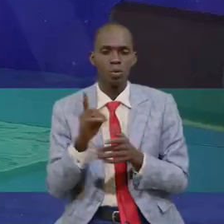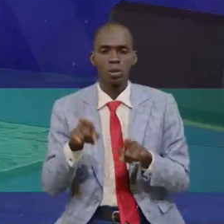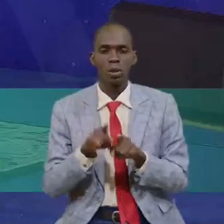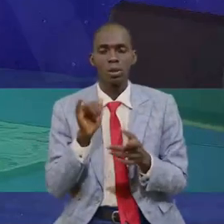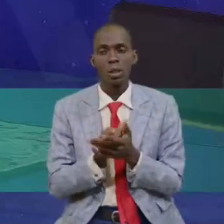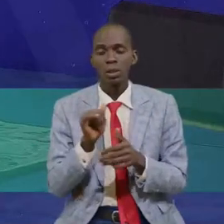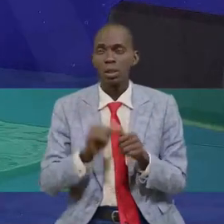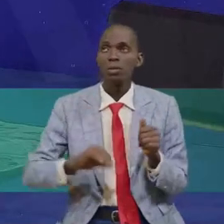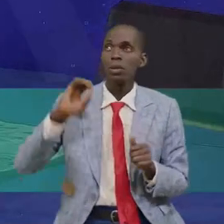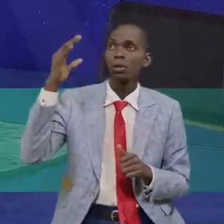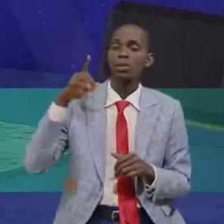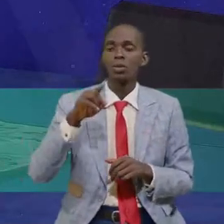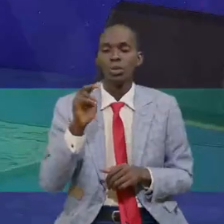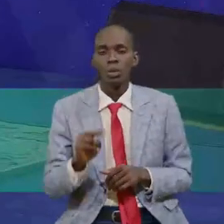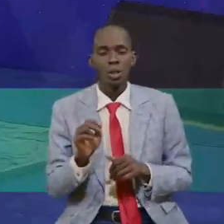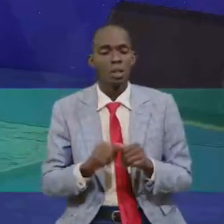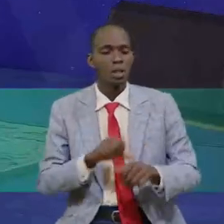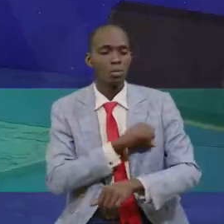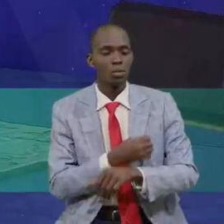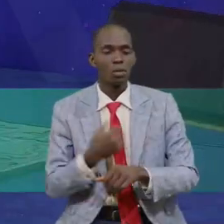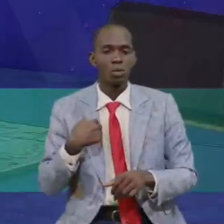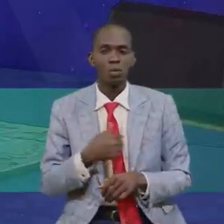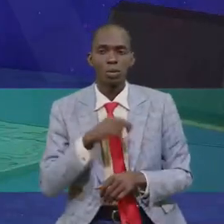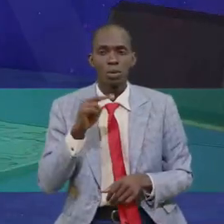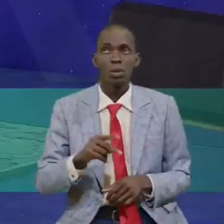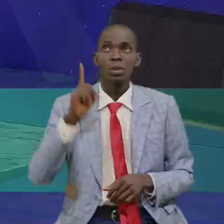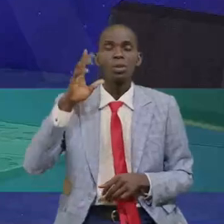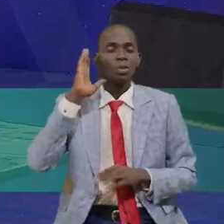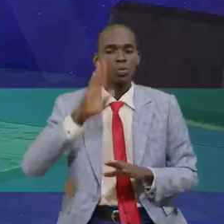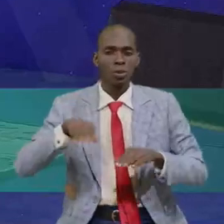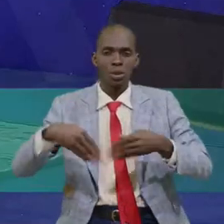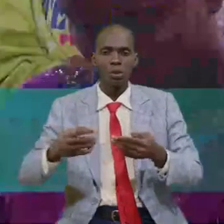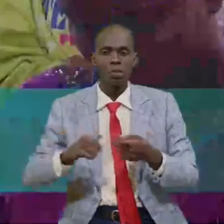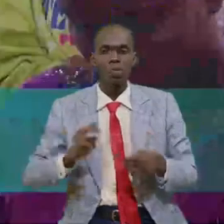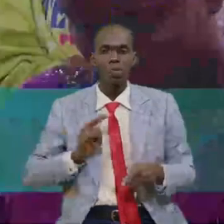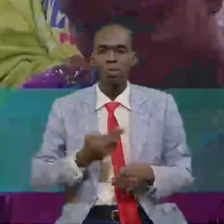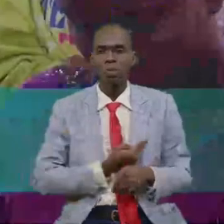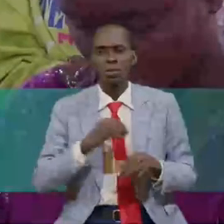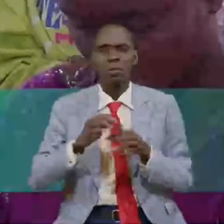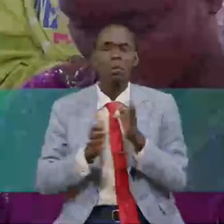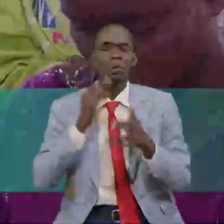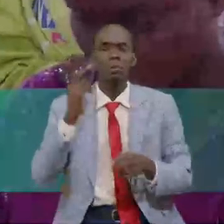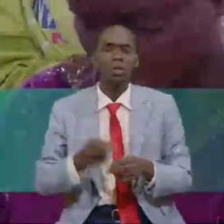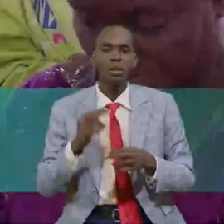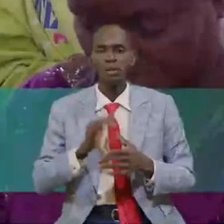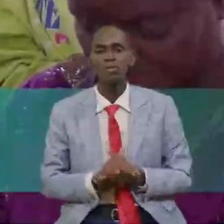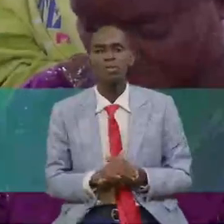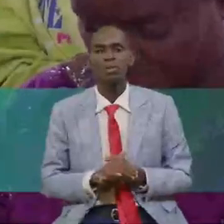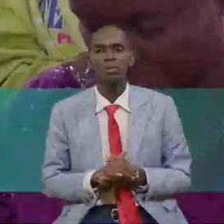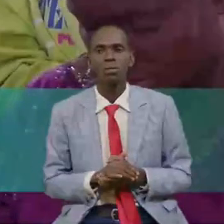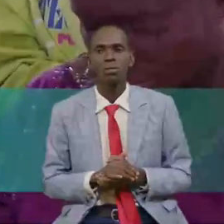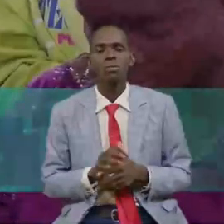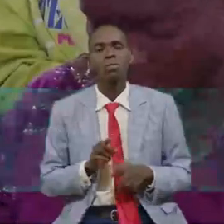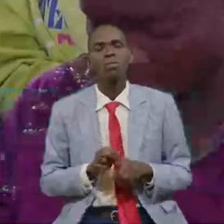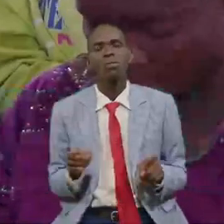grâce dont nous avons besoin, et toute foi dont nous avons besoin, toute puissance dont nous avons besoin, il nous la donnera au nom de Jésus. Mais